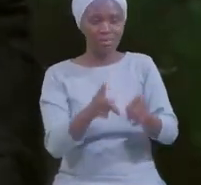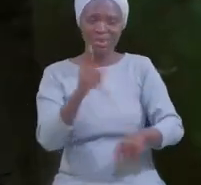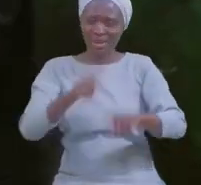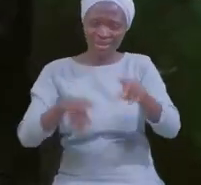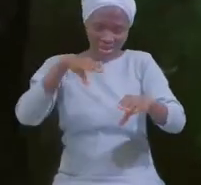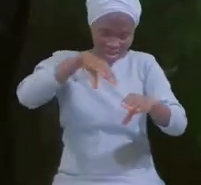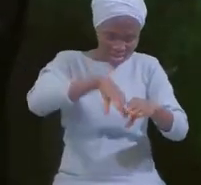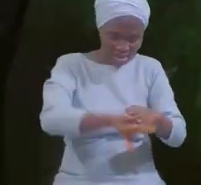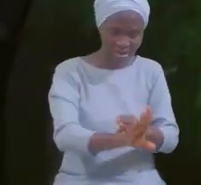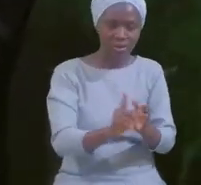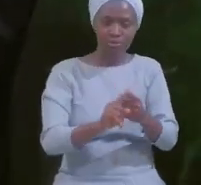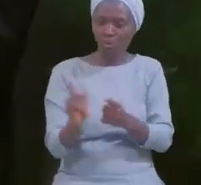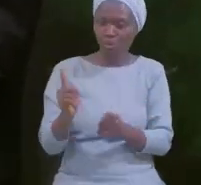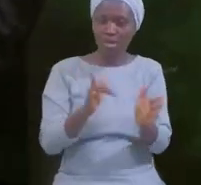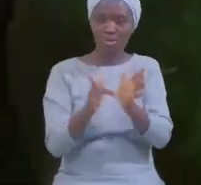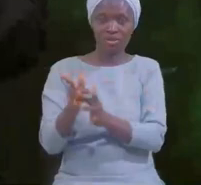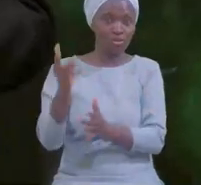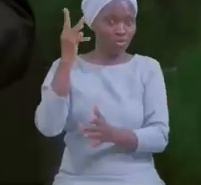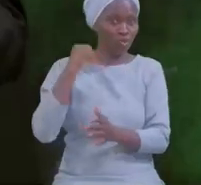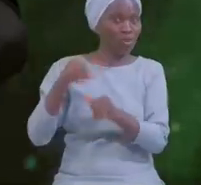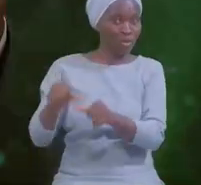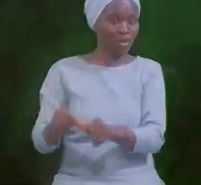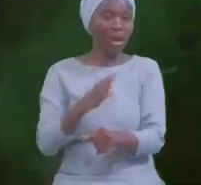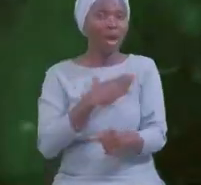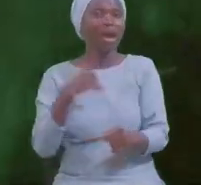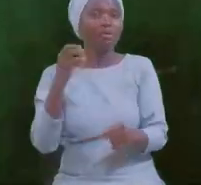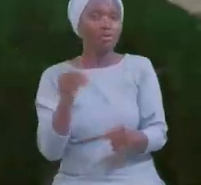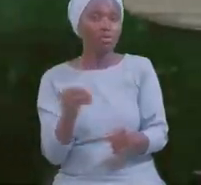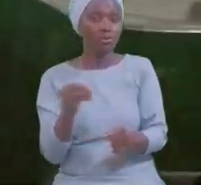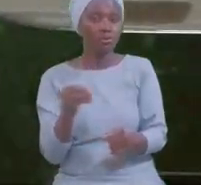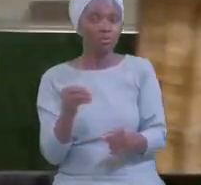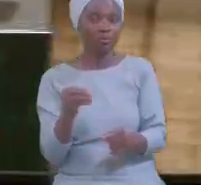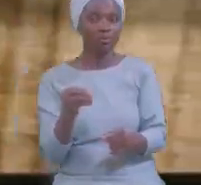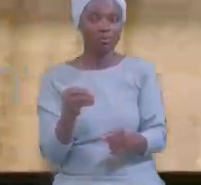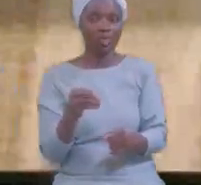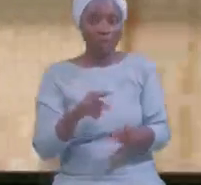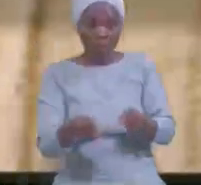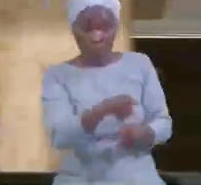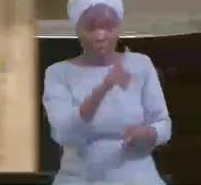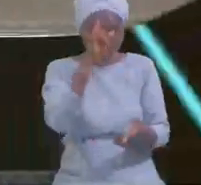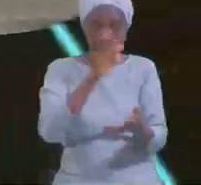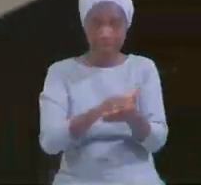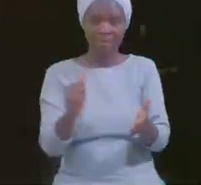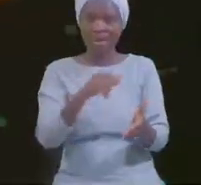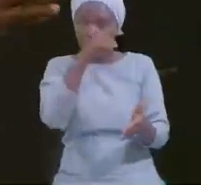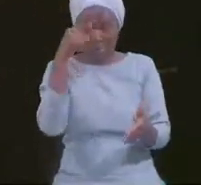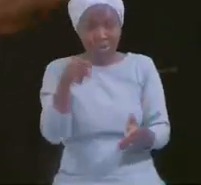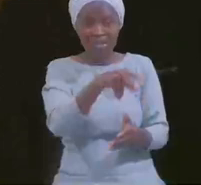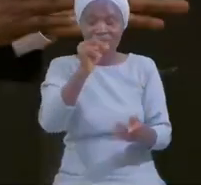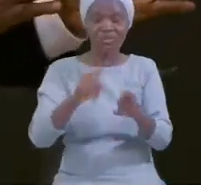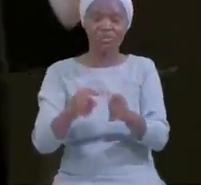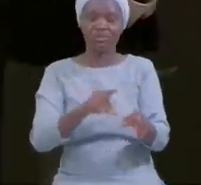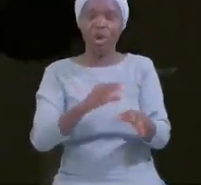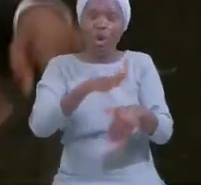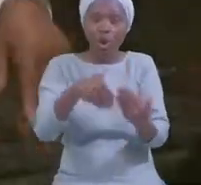Jésus se trouvait. Et puis, mais ils ont cru. Tout ce qu'ils devaient faire, c'est de faire